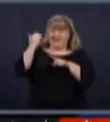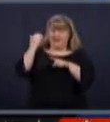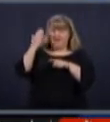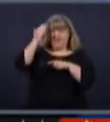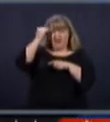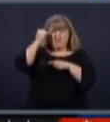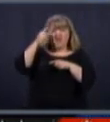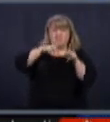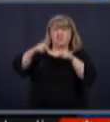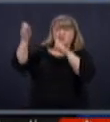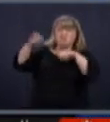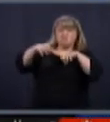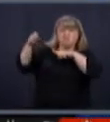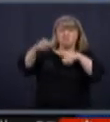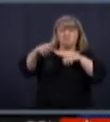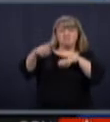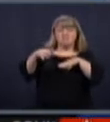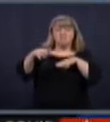colons,